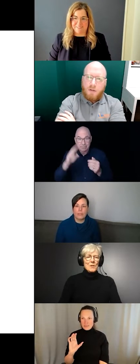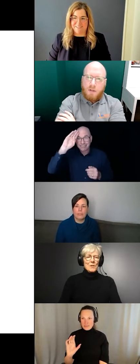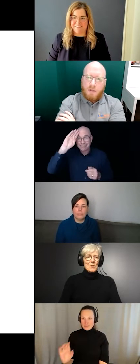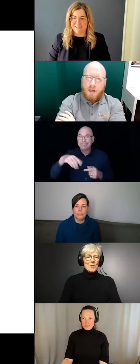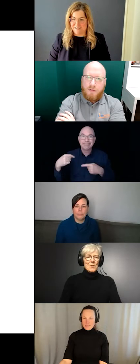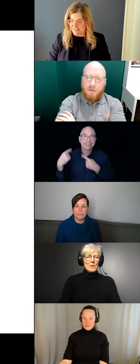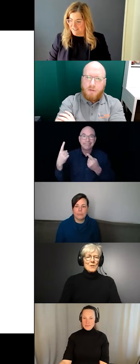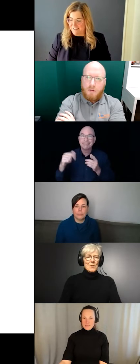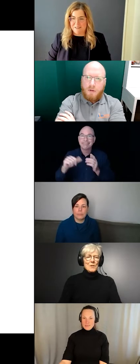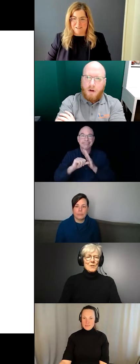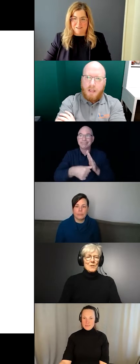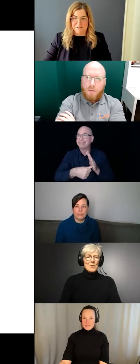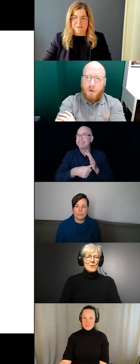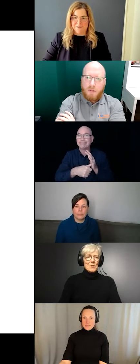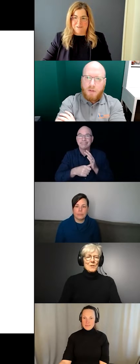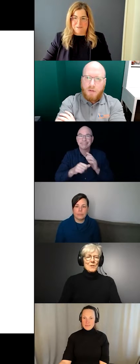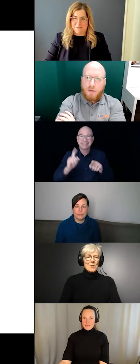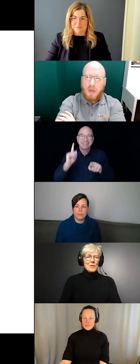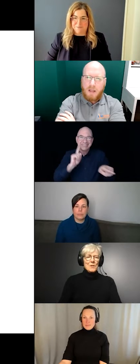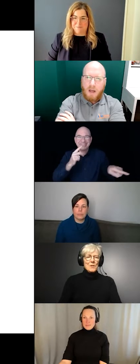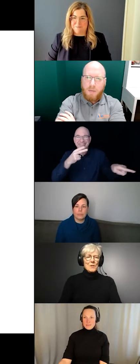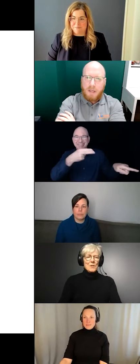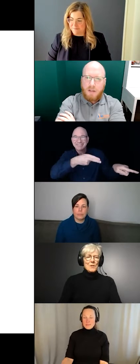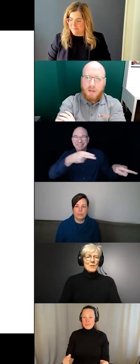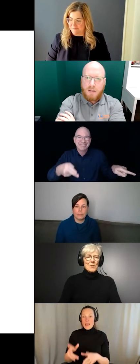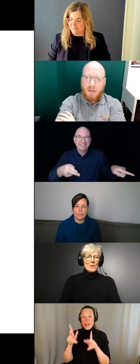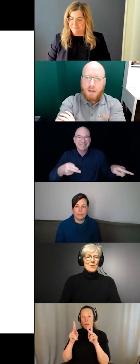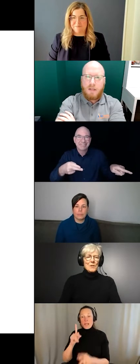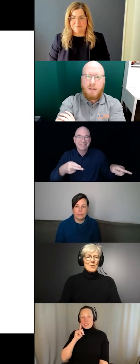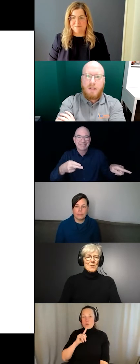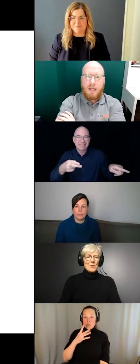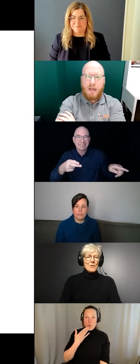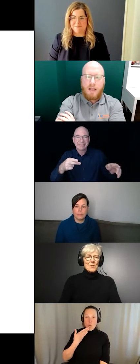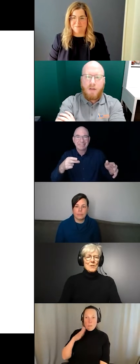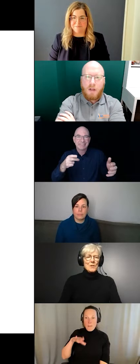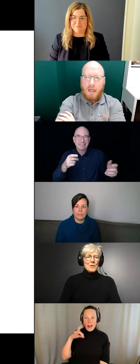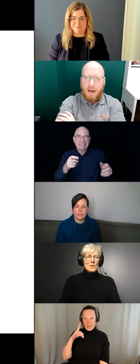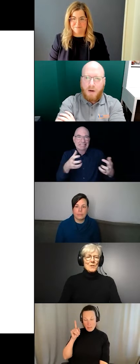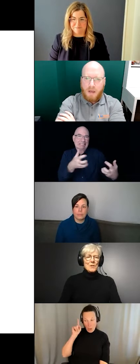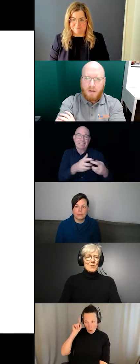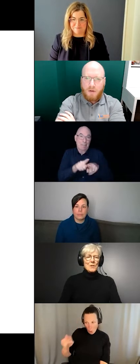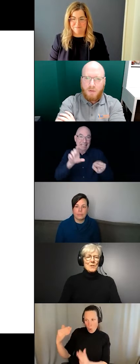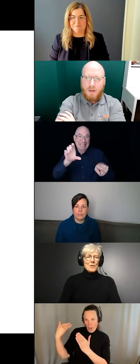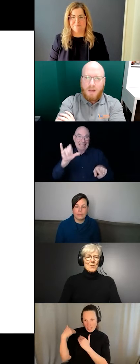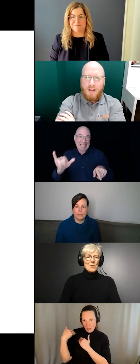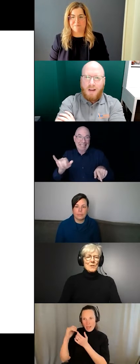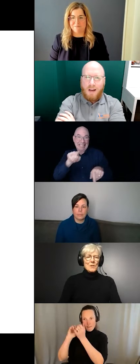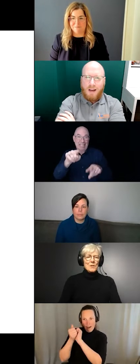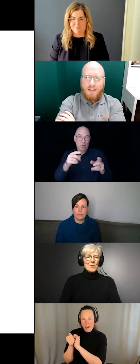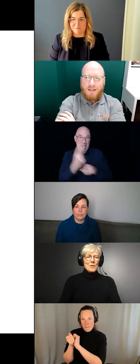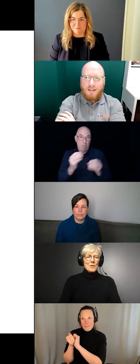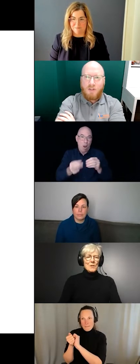Et en plus sur ça, beaucoup d'emphase est mise sur les malentendants, les sourds pour rencontrer